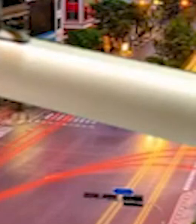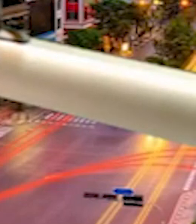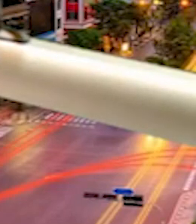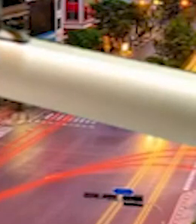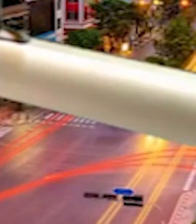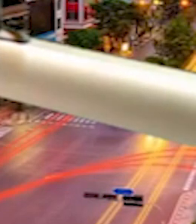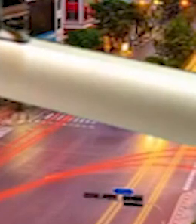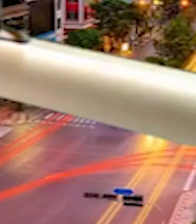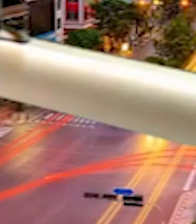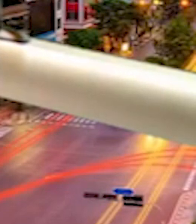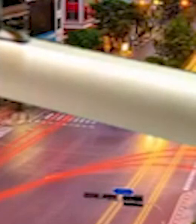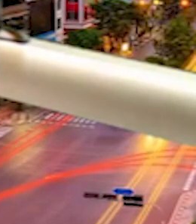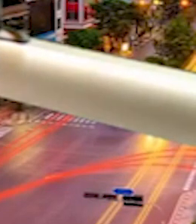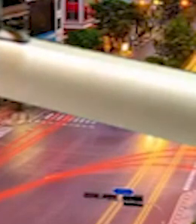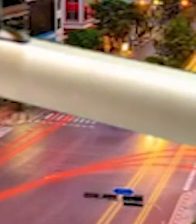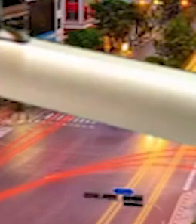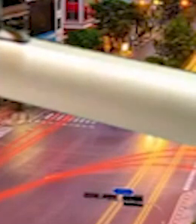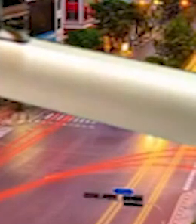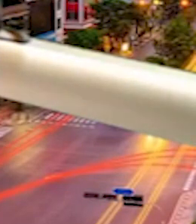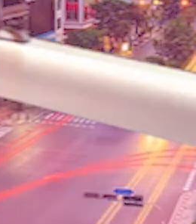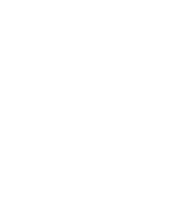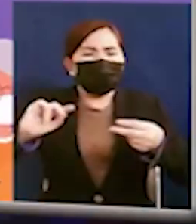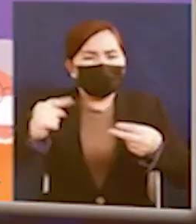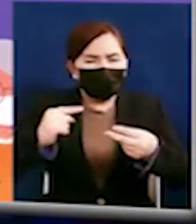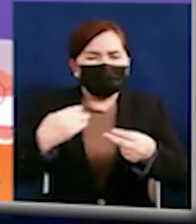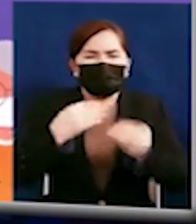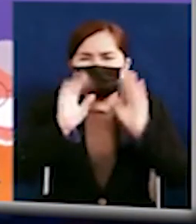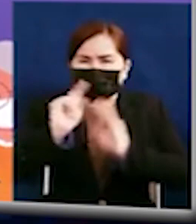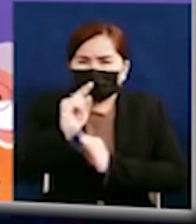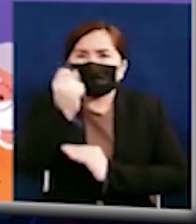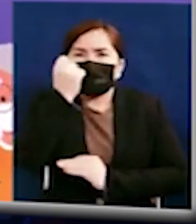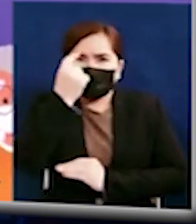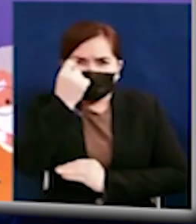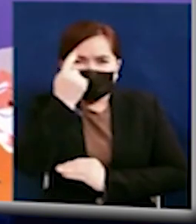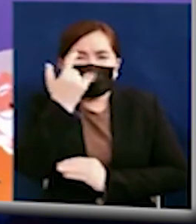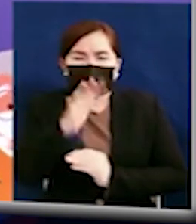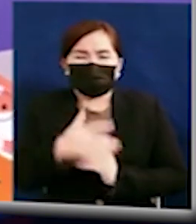คุณหมอเกียรติภูมิท่านปลัดกระทรวงสาธารณสุขเนี่ยท่านบอกว่า